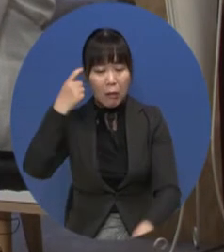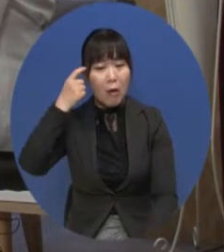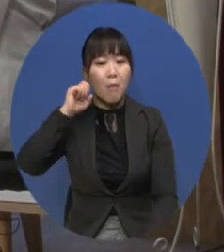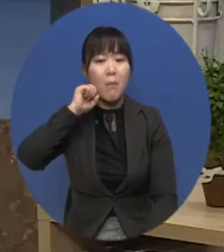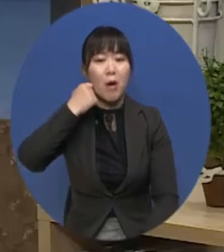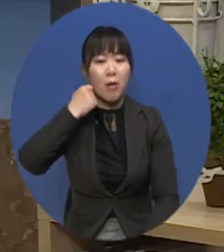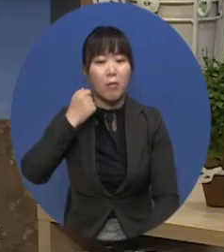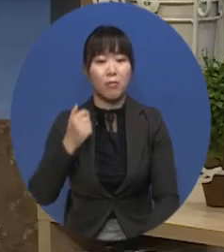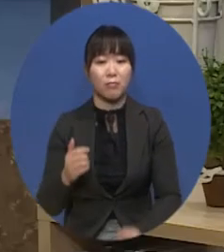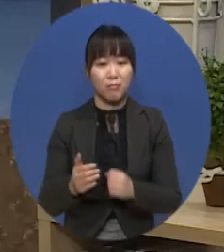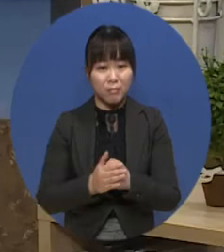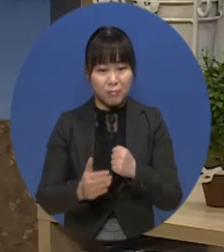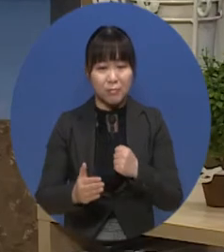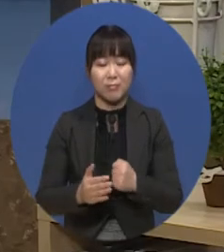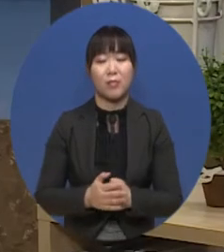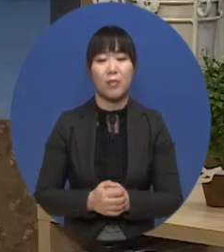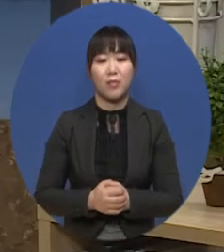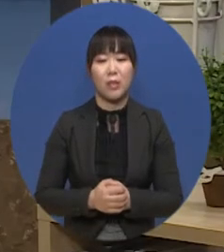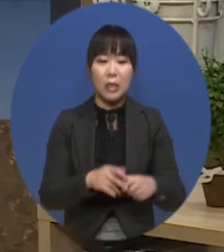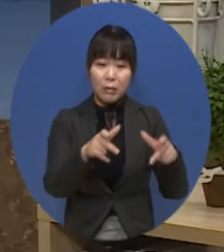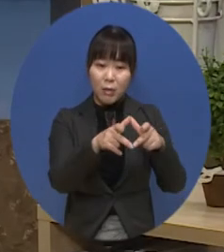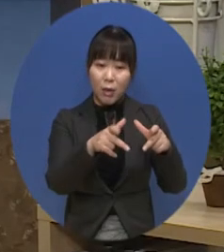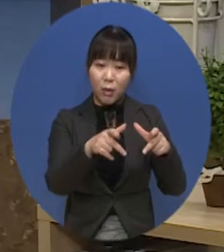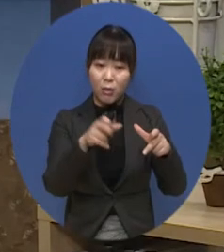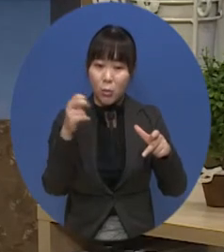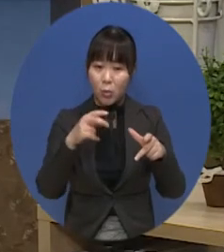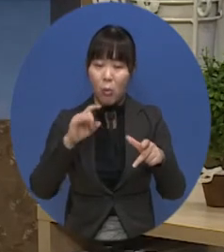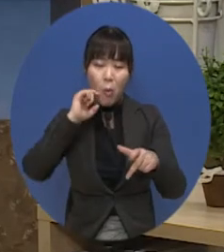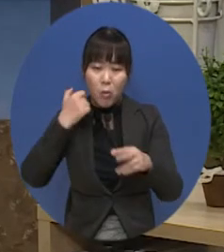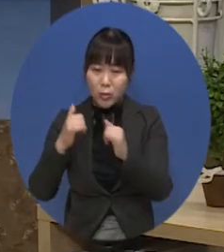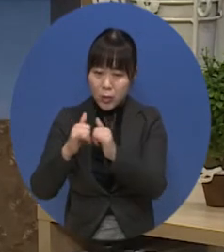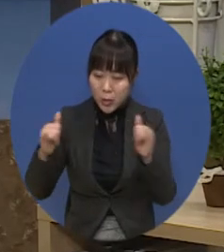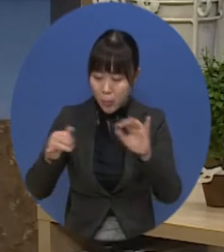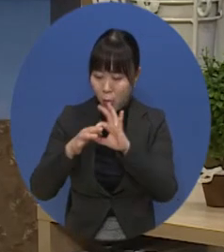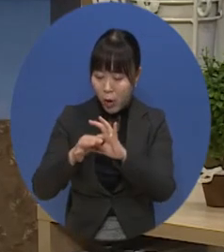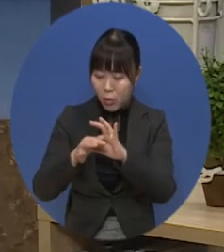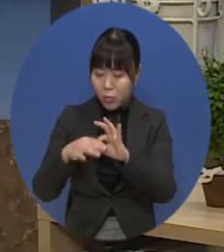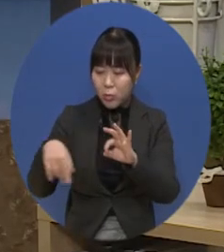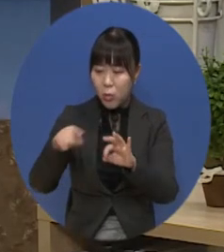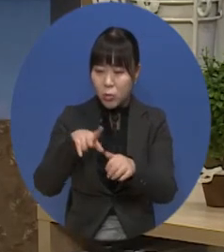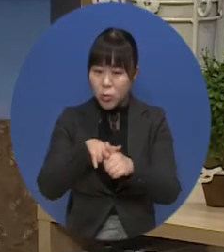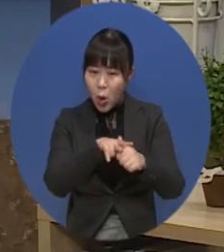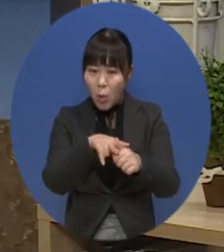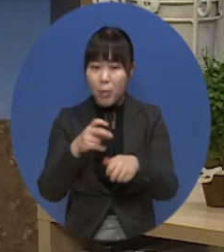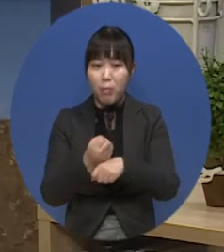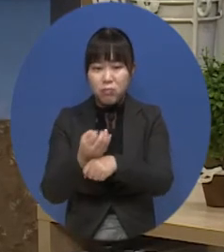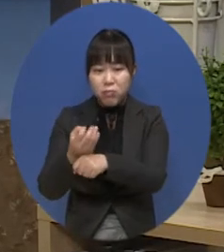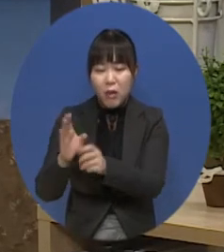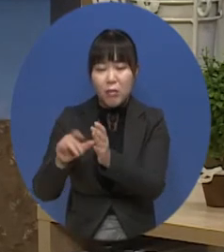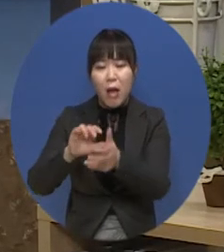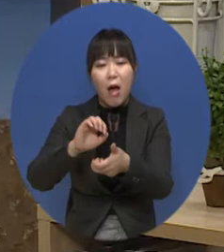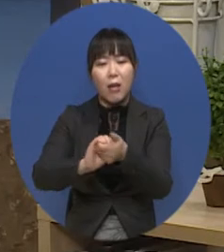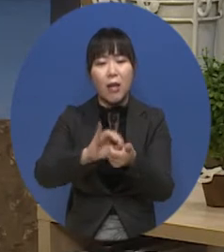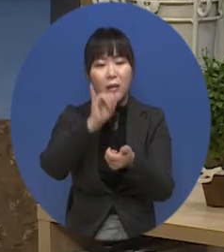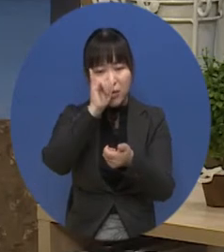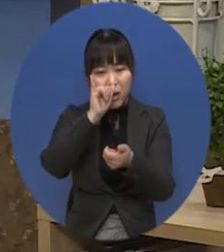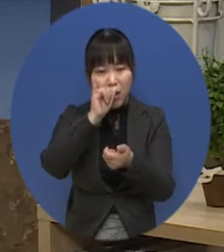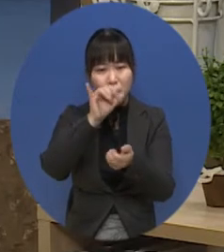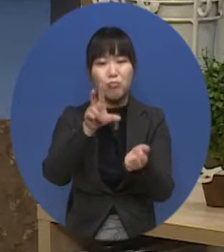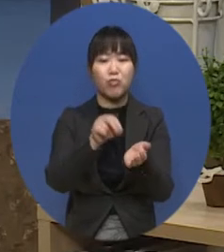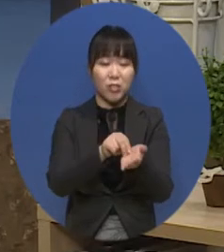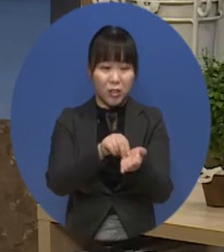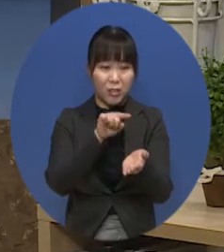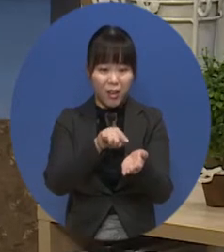힘드니까 그 장애인분들이라든지 이런 취약계층에 대해서 정보를 제공하는 데 좀 한계가 있다는 그런